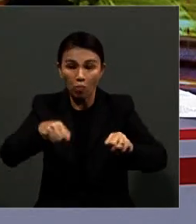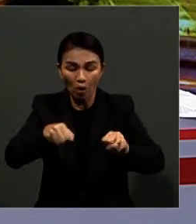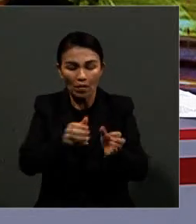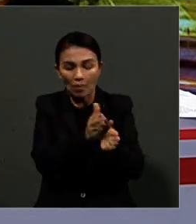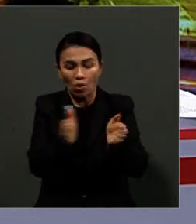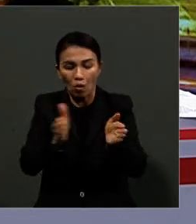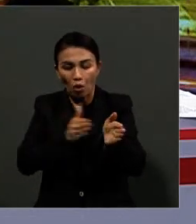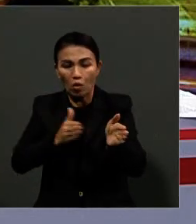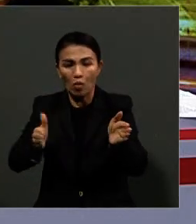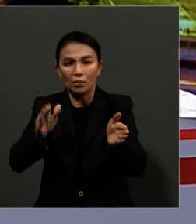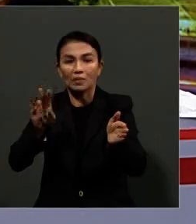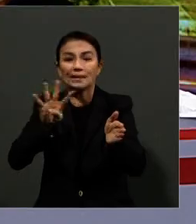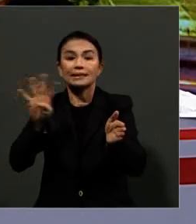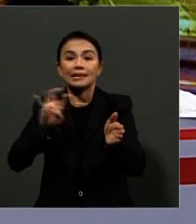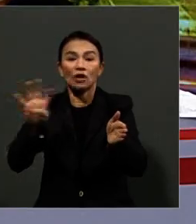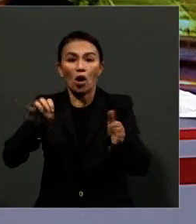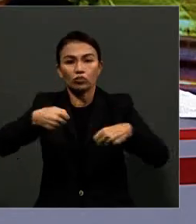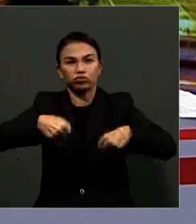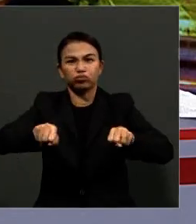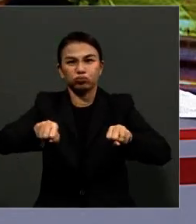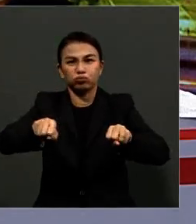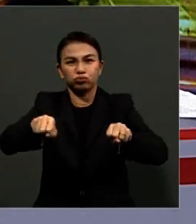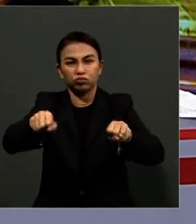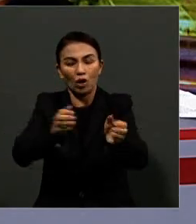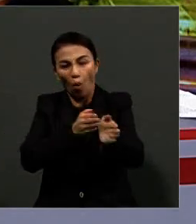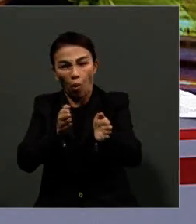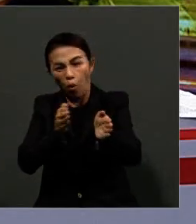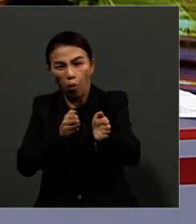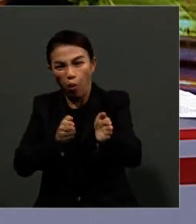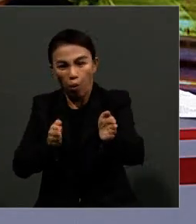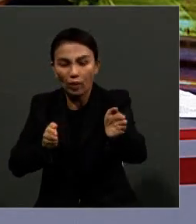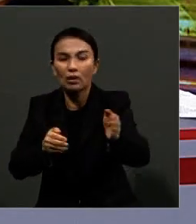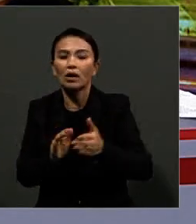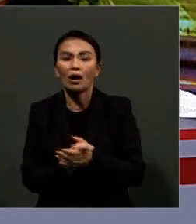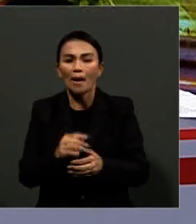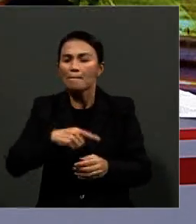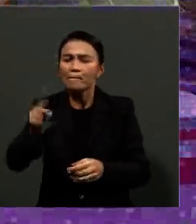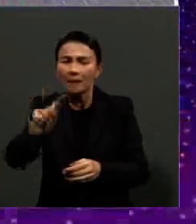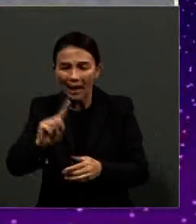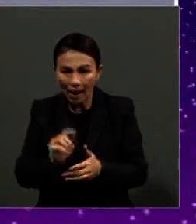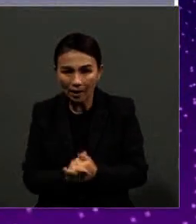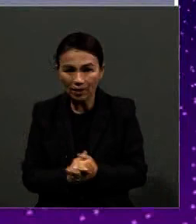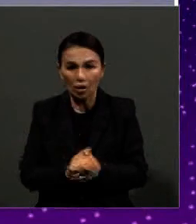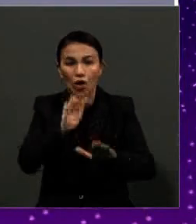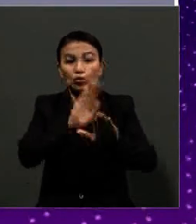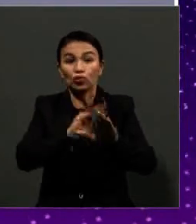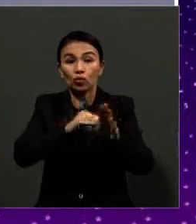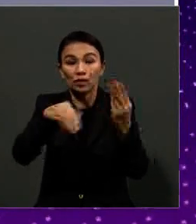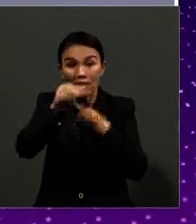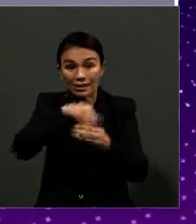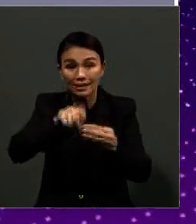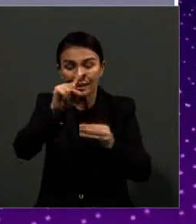คันแล้วอย่างเงี้ยคือขับด้วยความเร็วสูงอุบัติเหตุจะเกิดอะไรมั้ยนะฮะแล้วไปไหนกันรู้มั้ยเคบอกว่าไปกระตุ้นเศรษฐกิจที่ภู